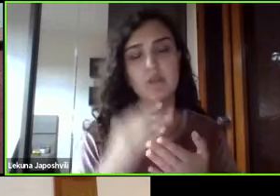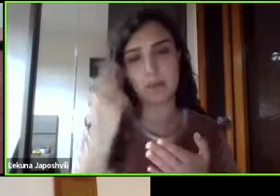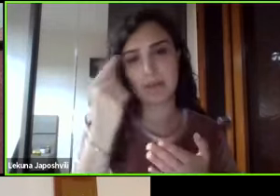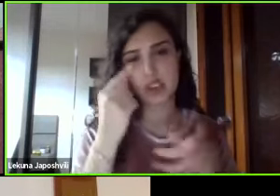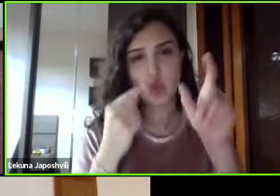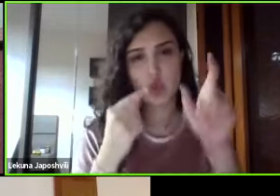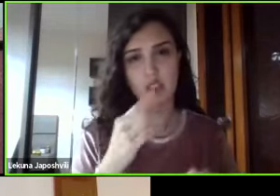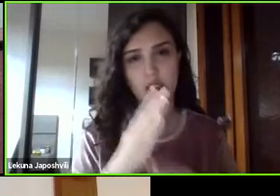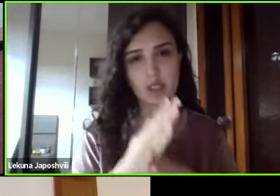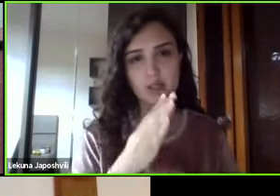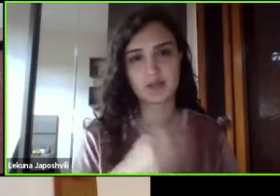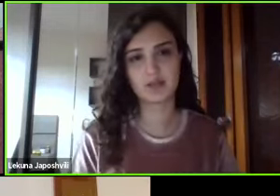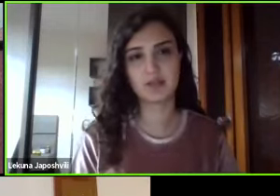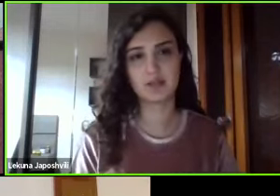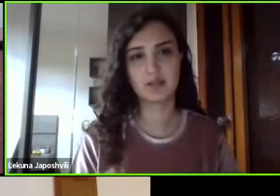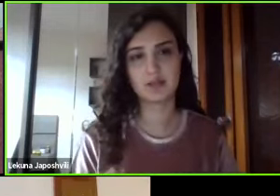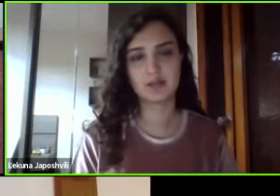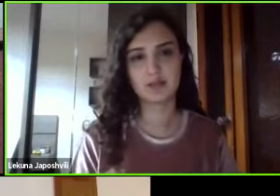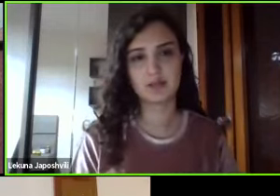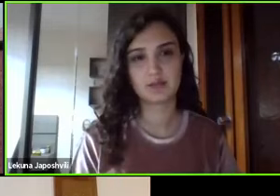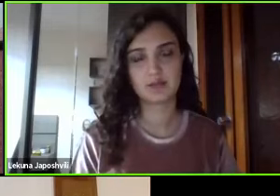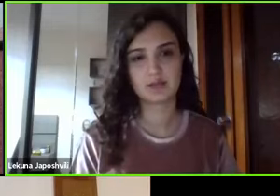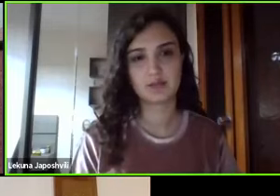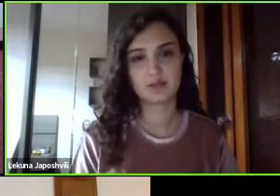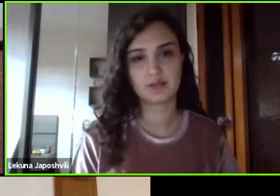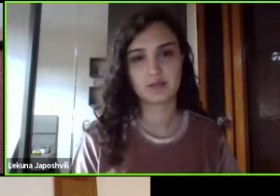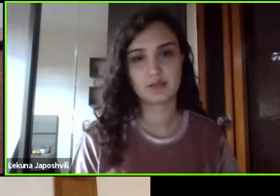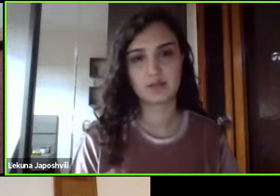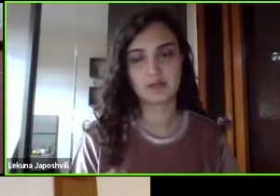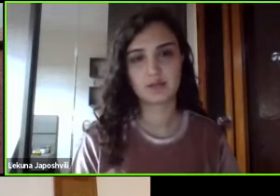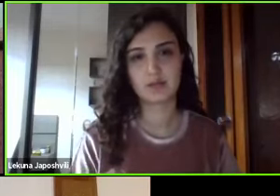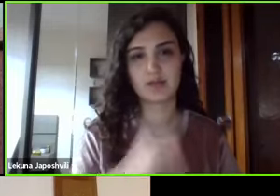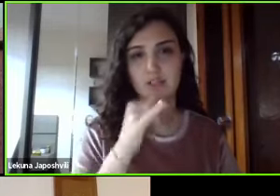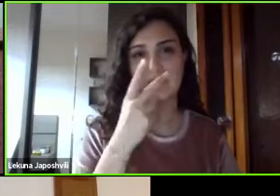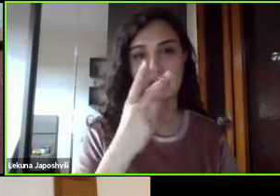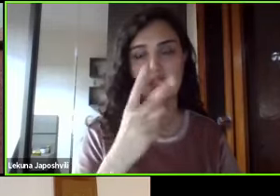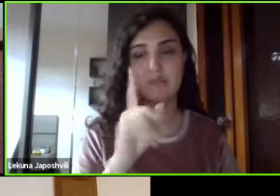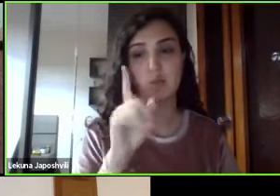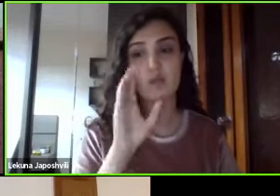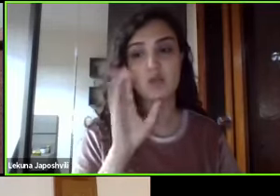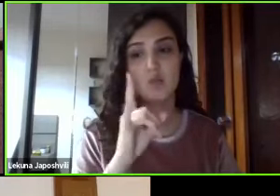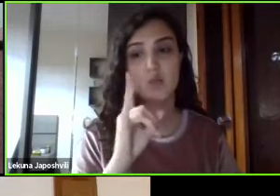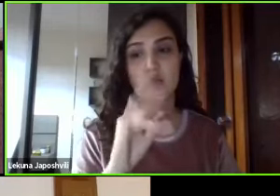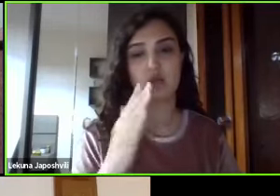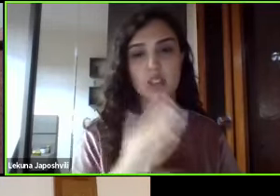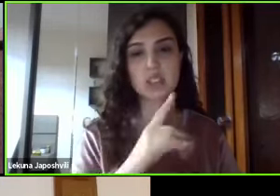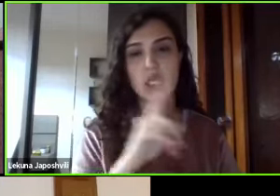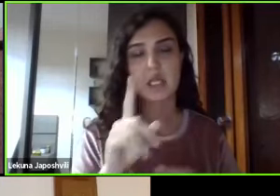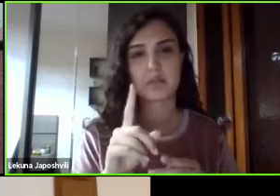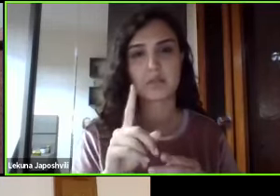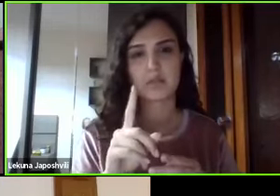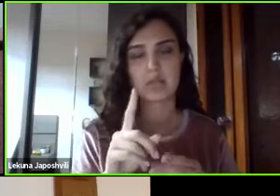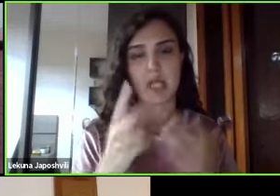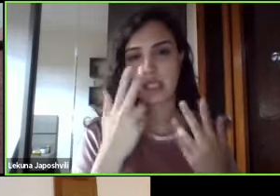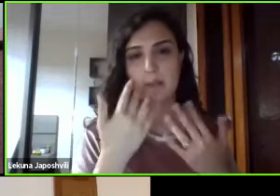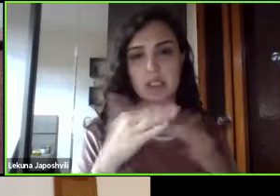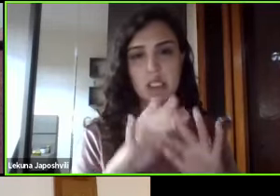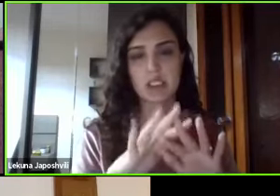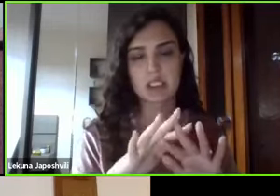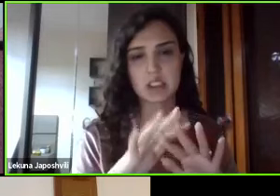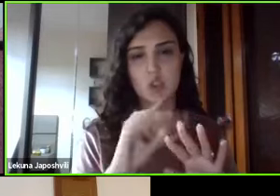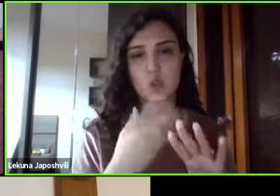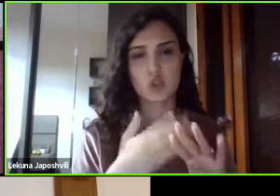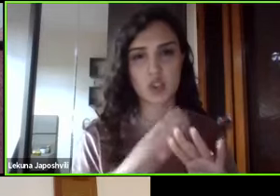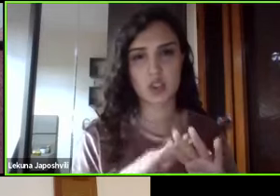ბრძანდებით. დიახ. მე ვერ დავინახე ის და ვერ მოვისმინე ის, რომ ბავშვს აქვს რა, რამე დიზ ადაპტაცია, რო უთის ადაპტაცია